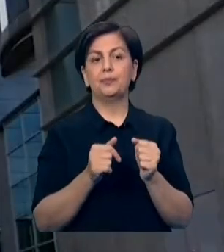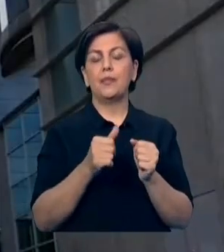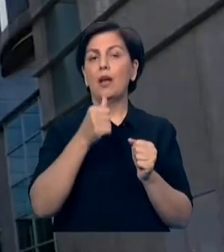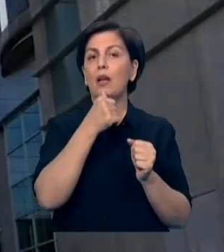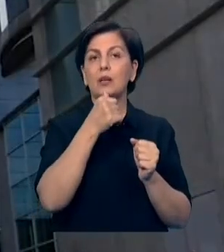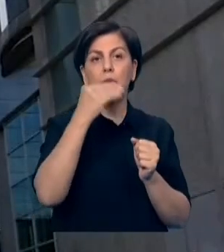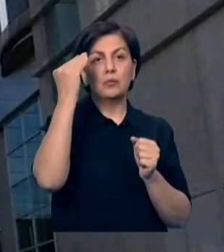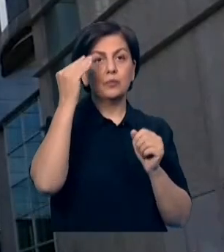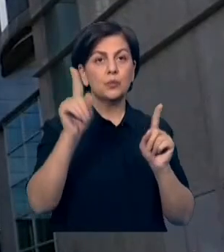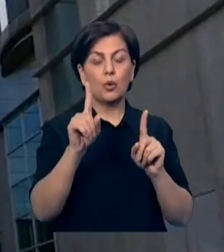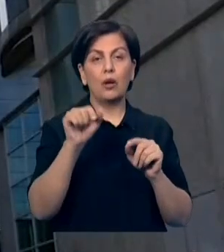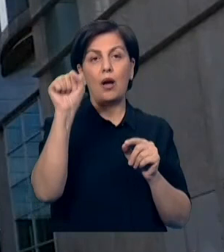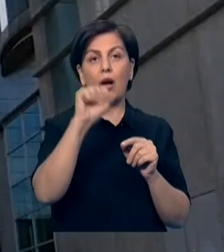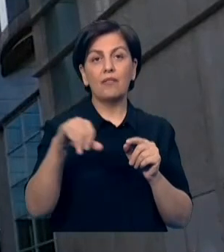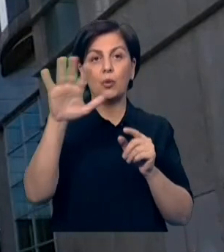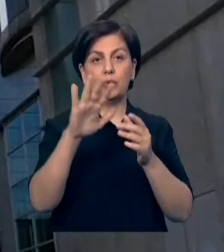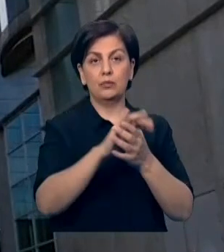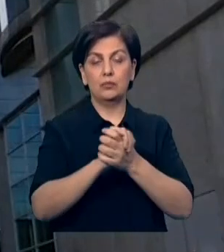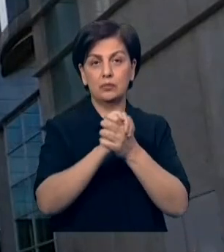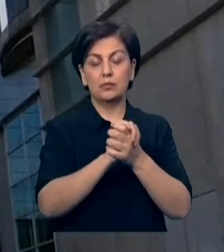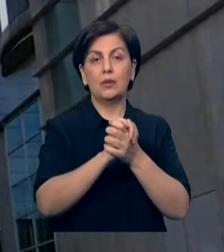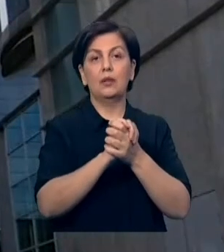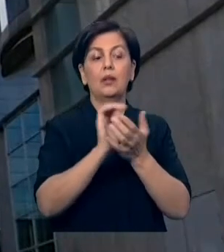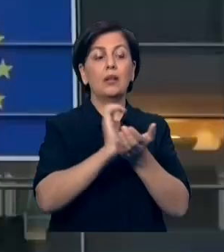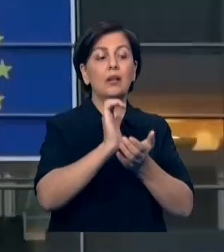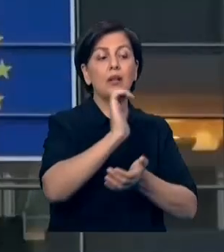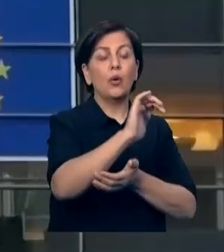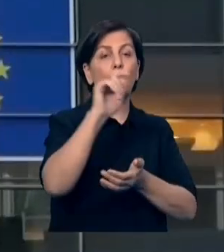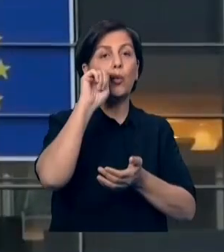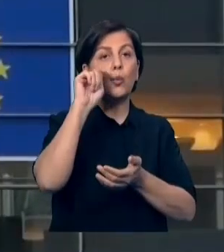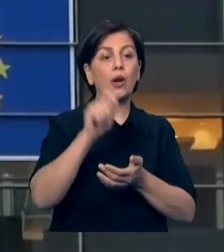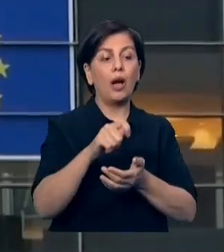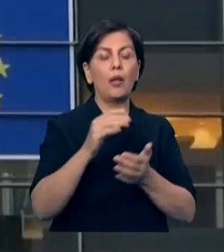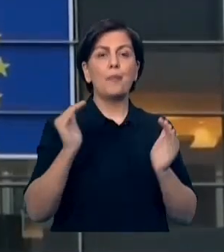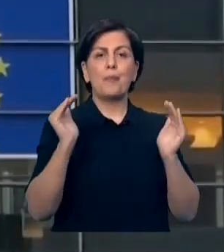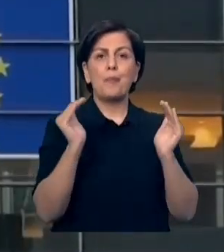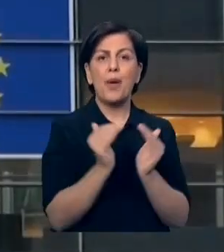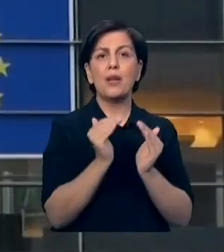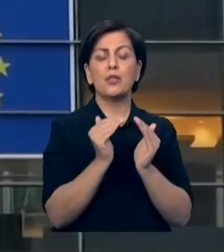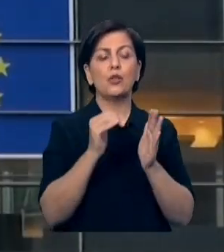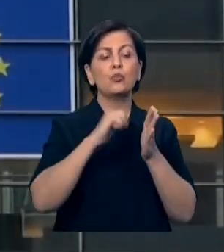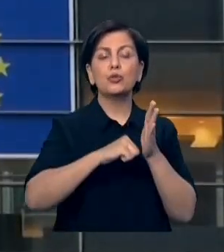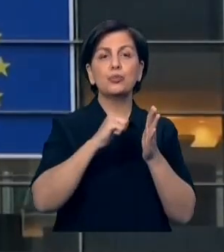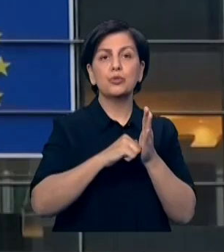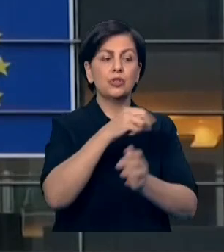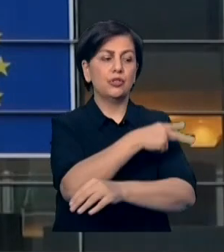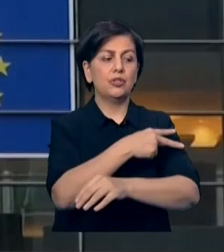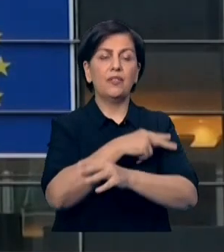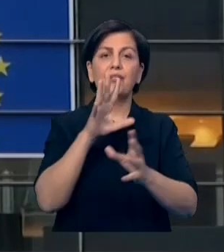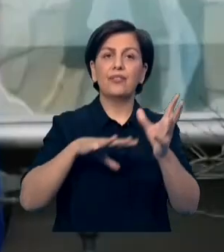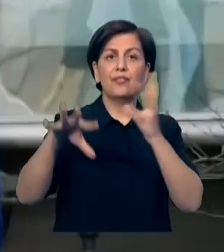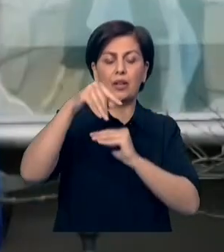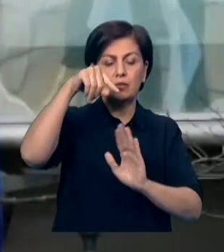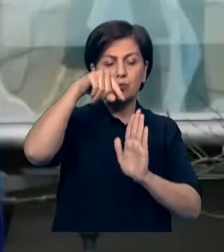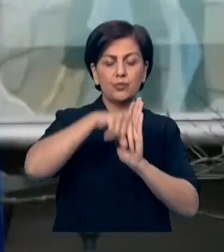Analitiklərin fikrincə, Avropa İttifaqından Ukraynaya ayrılan vəsaitin həcminin azaldılmasına səbəb üzv ölkələrin daxilində gedən